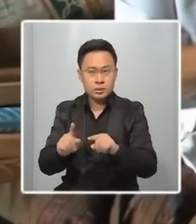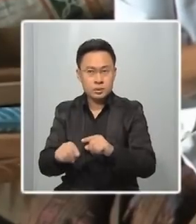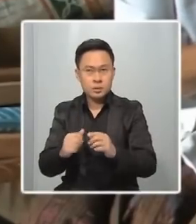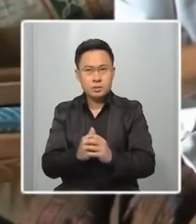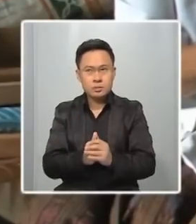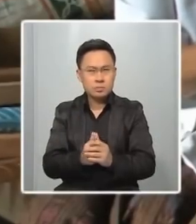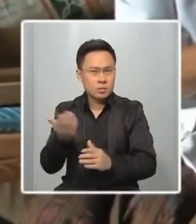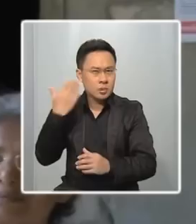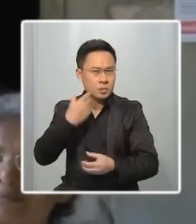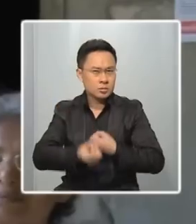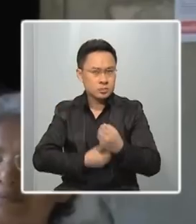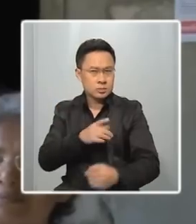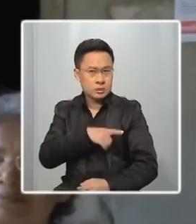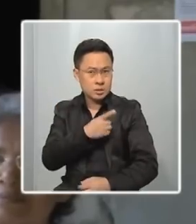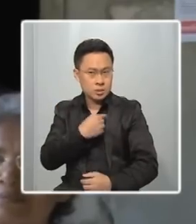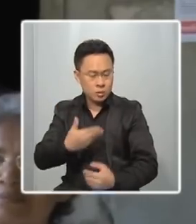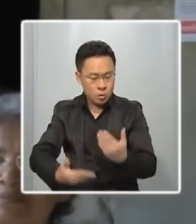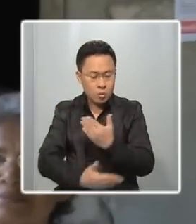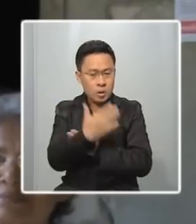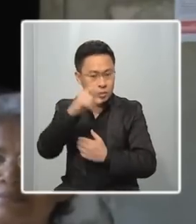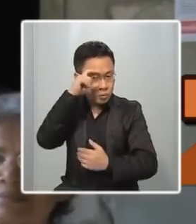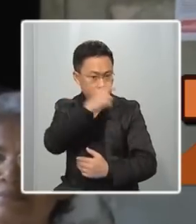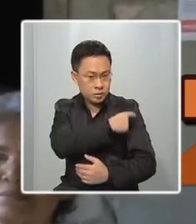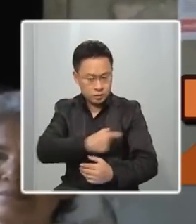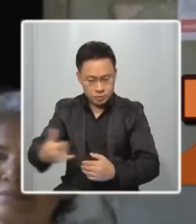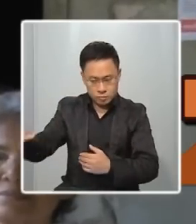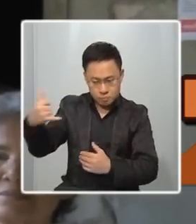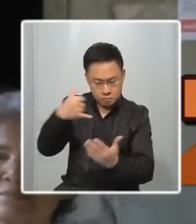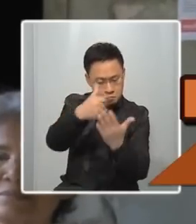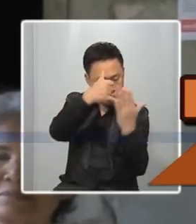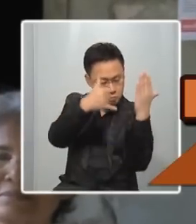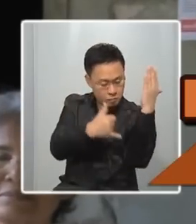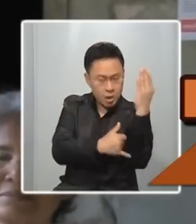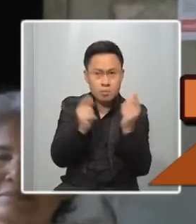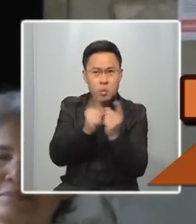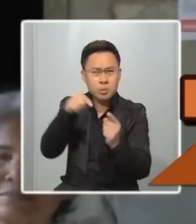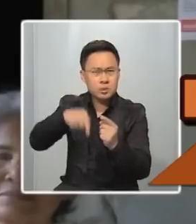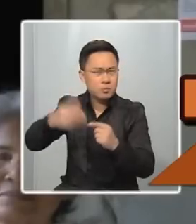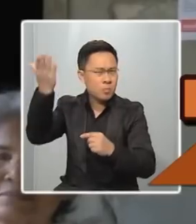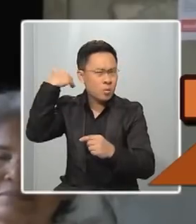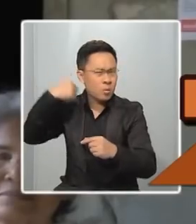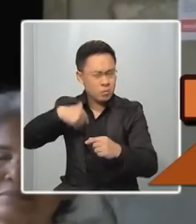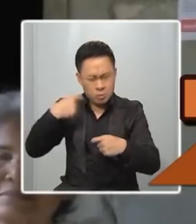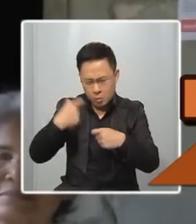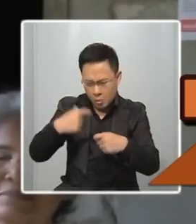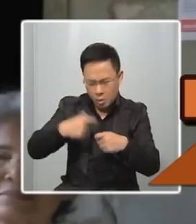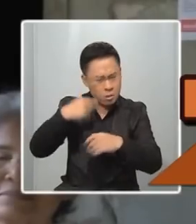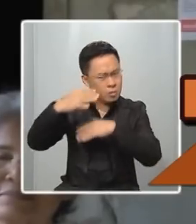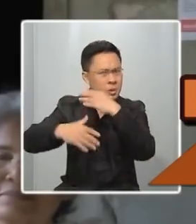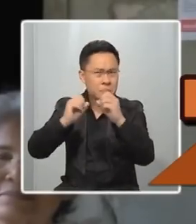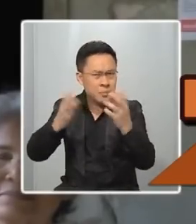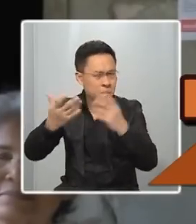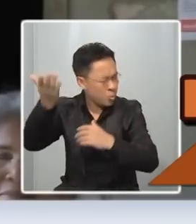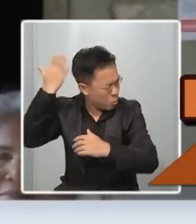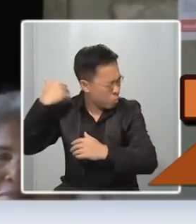รู้สึกว่าดีใจมากที่พระบาทสมเด็จได้เสด็จมาที่นี่เพราะว่าที่นี่เป็นหมู่บ้านที่กันดารเป็นหมู่บ้านที่ว่าชนบทแบบว่าไม่มีการฟื้นฟูแบบว่